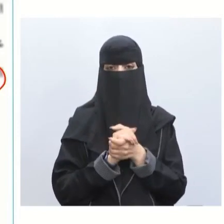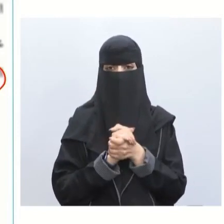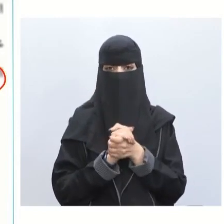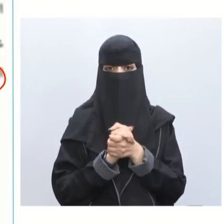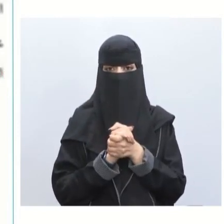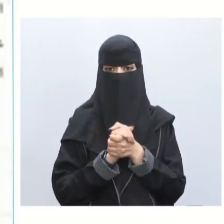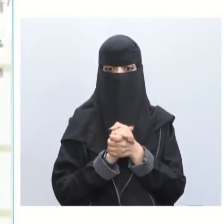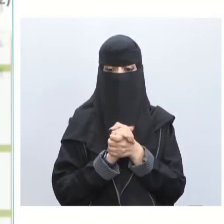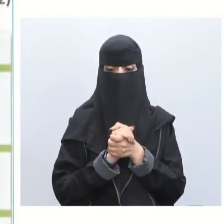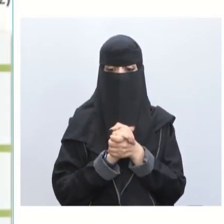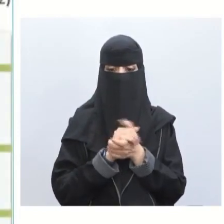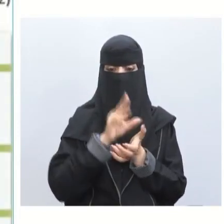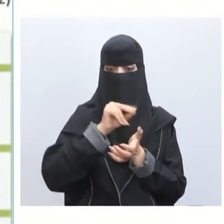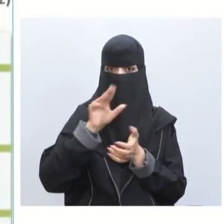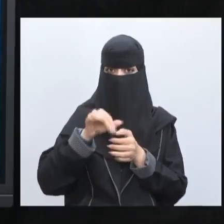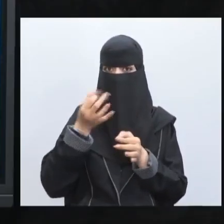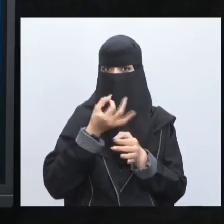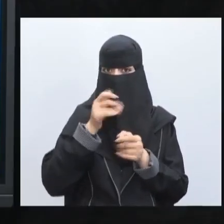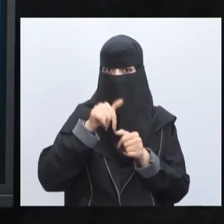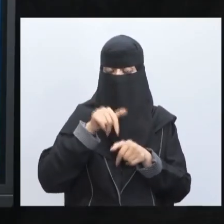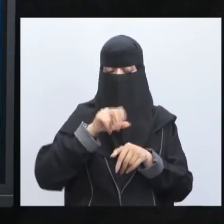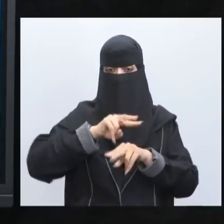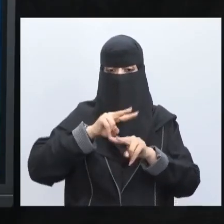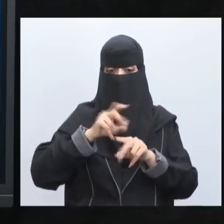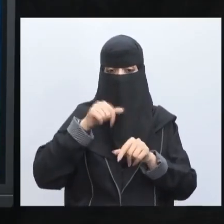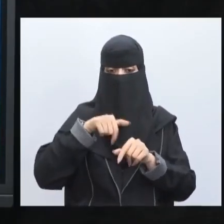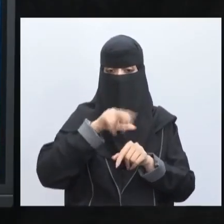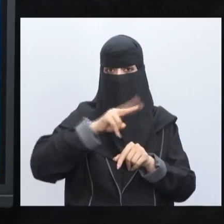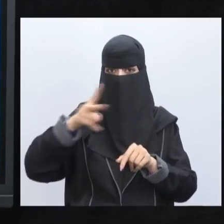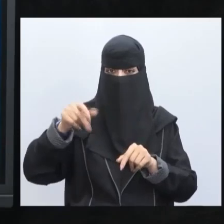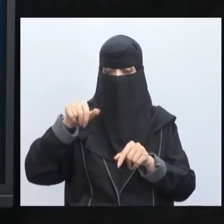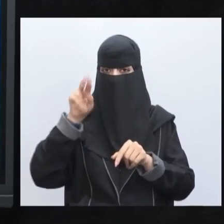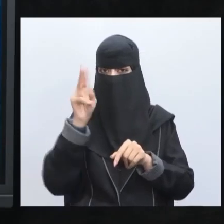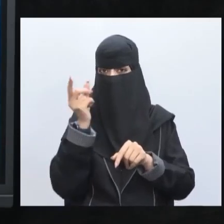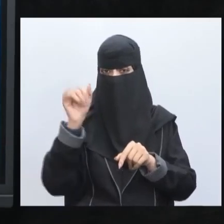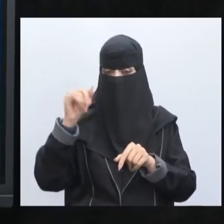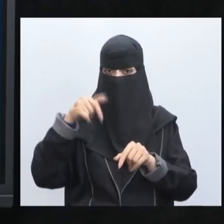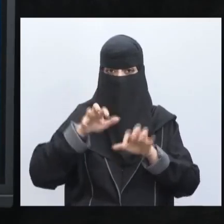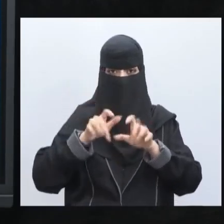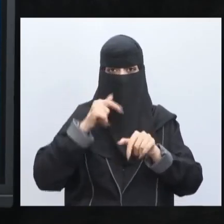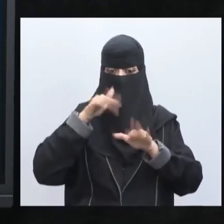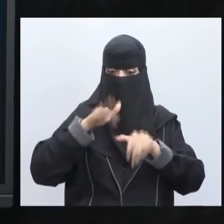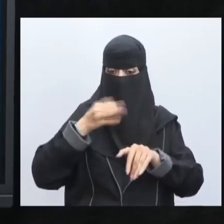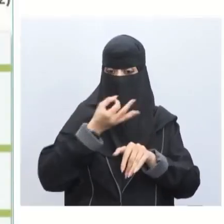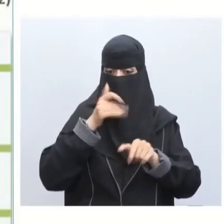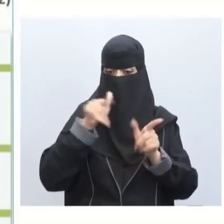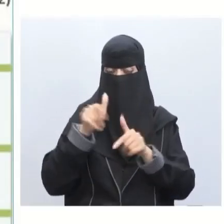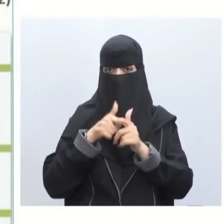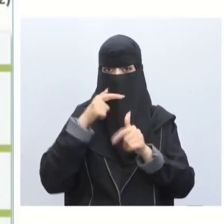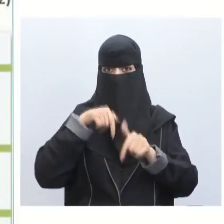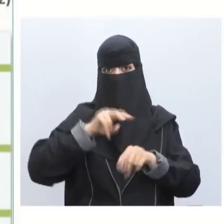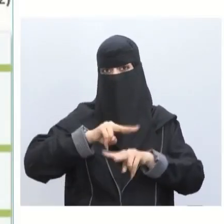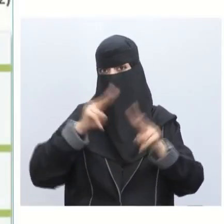للاخرين كذلك تحدثنا عن اشكال التنمر الالكتروني وذكرنا